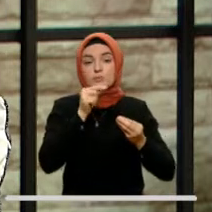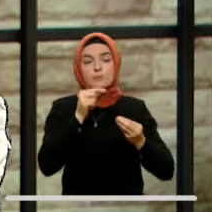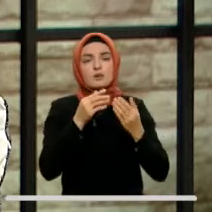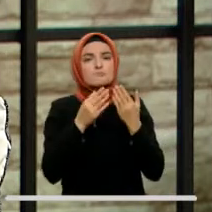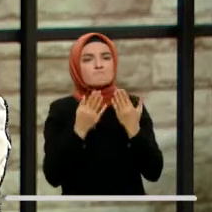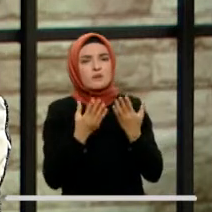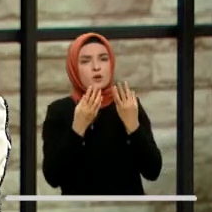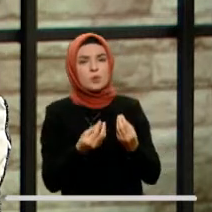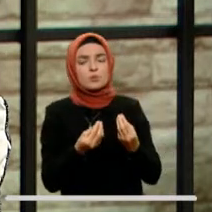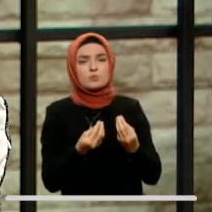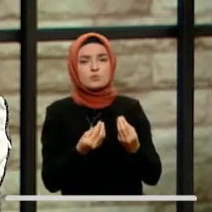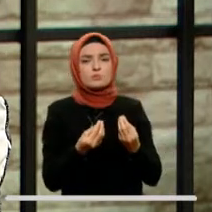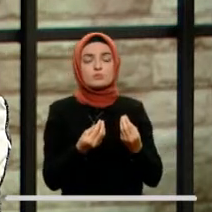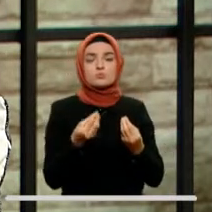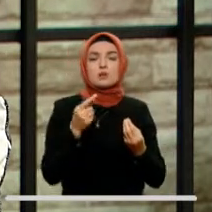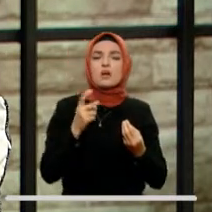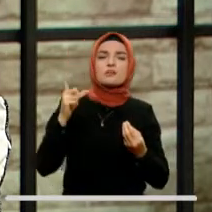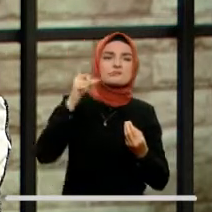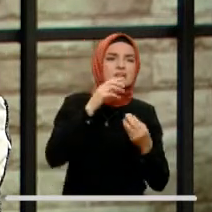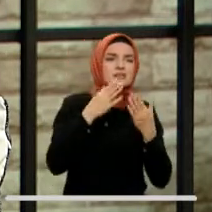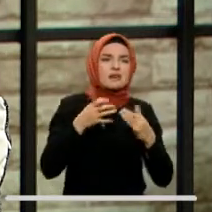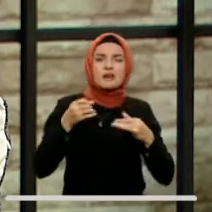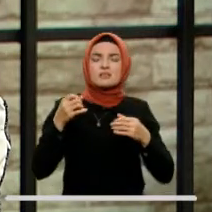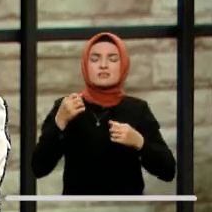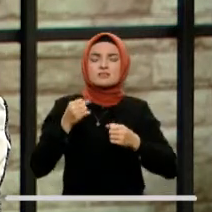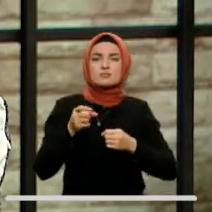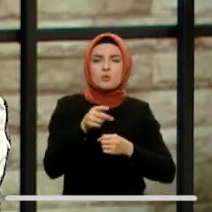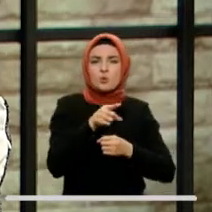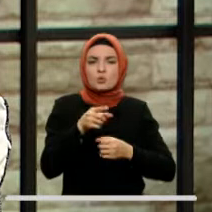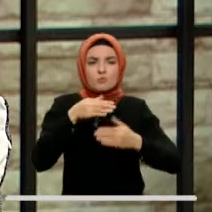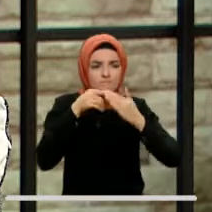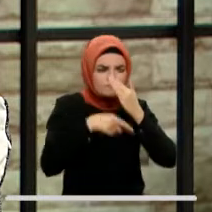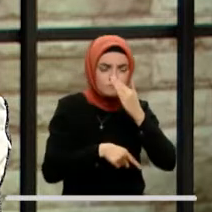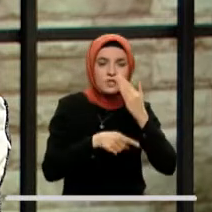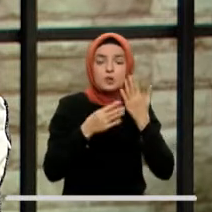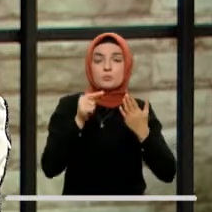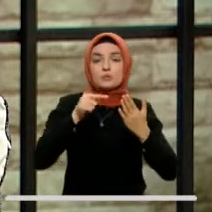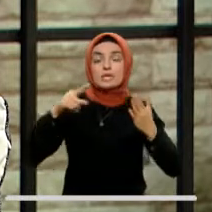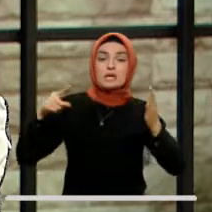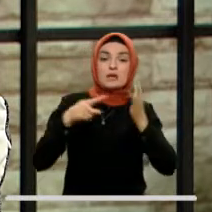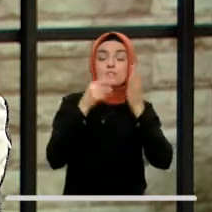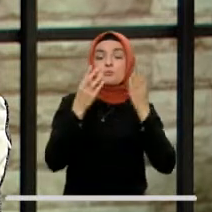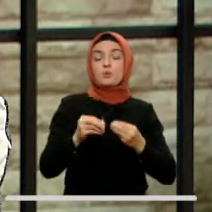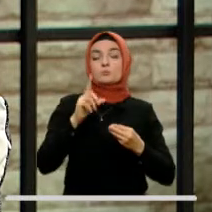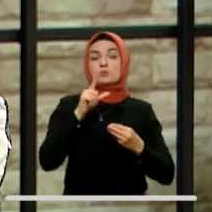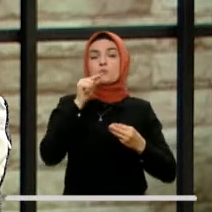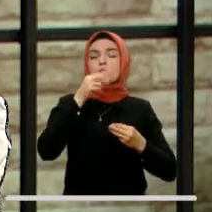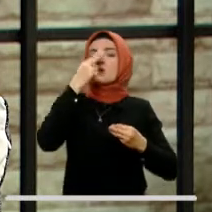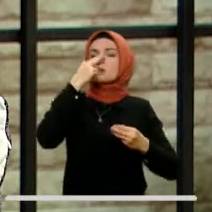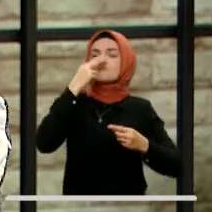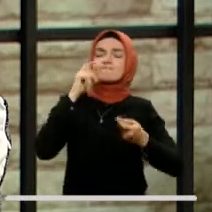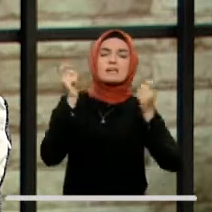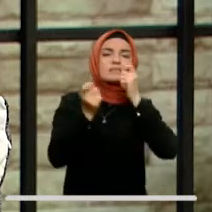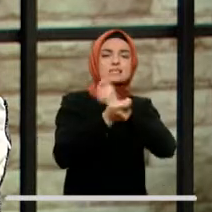olmuş, işte aylık kaç kilo veriyor dan ziyade benim hedefim bu olmalı. Zaten o alışkanlık değişe değişe